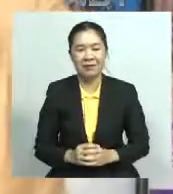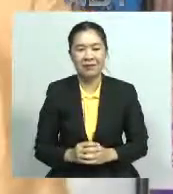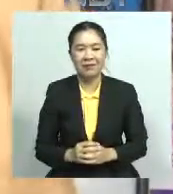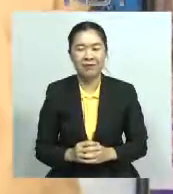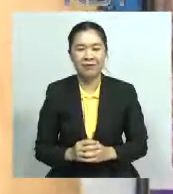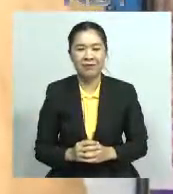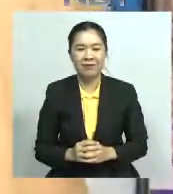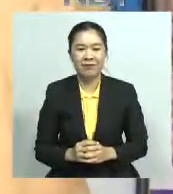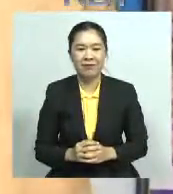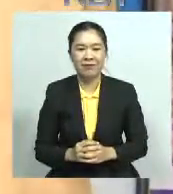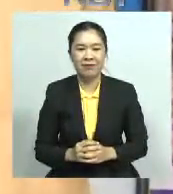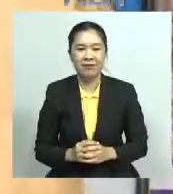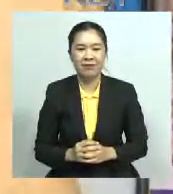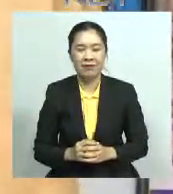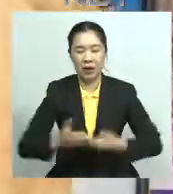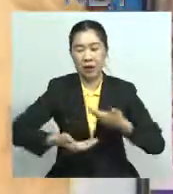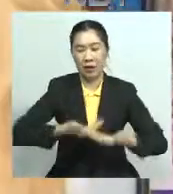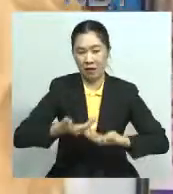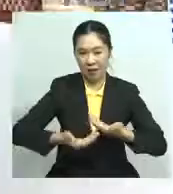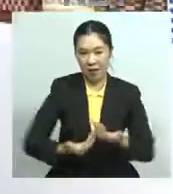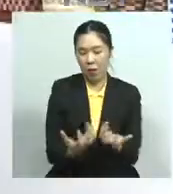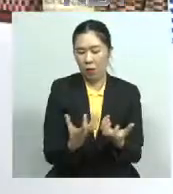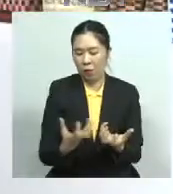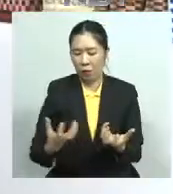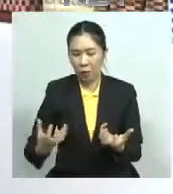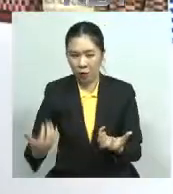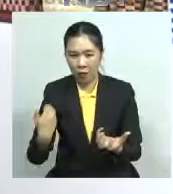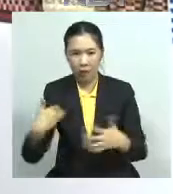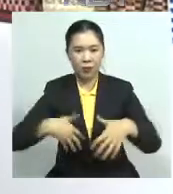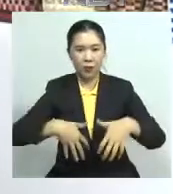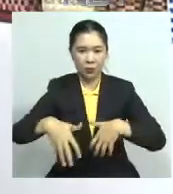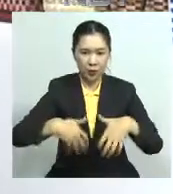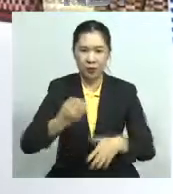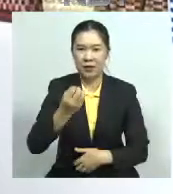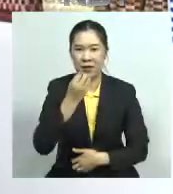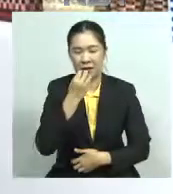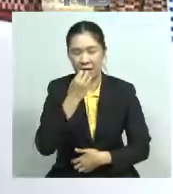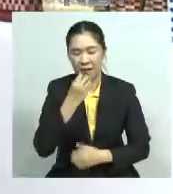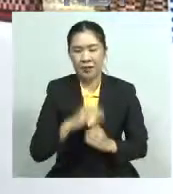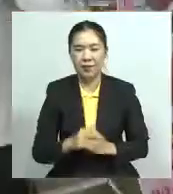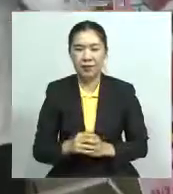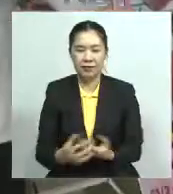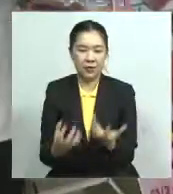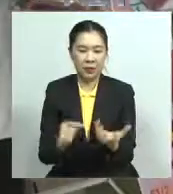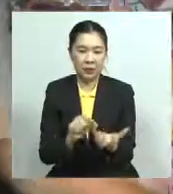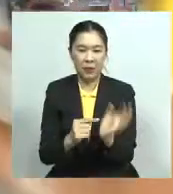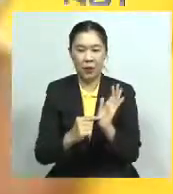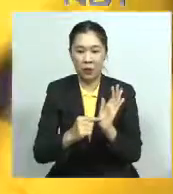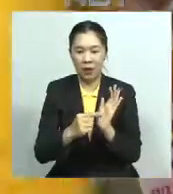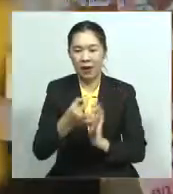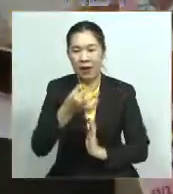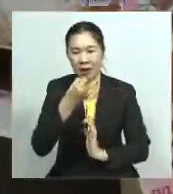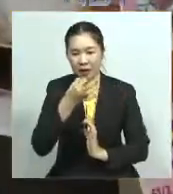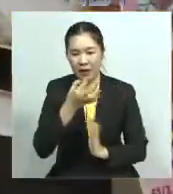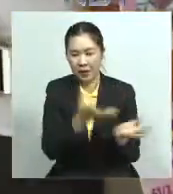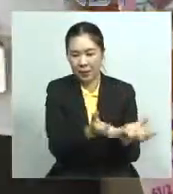นอกจากนี้นะครับยังมีการจัดจำหน่ายสินค้ามากมายนะครับทั้งสินค้าชุมชนอาหารสินค้าที่เป็นตัวอย่างนะครับจากอาชีพการ